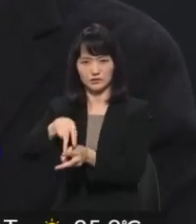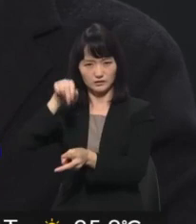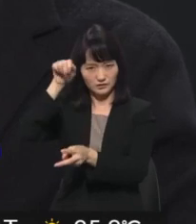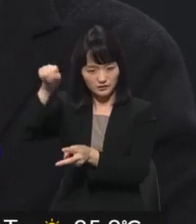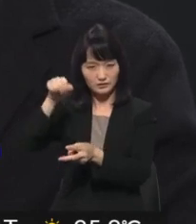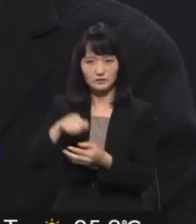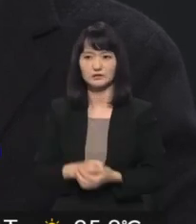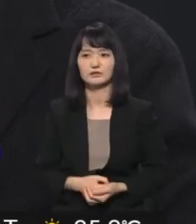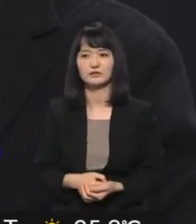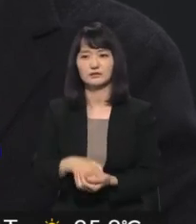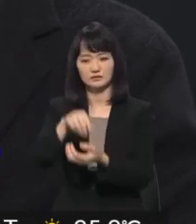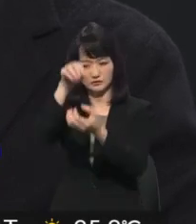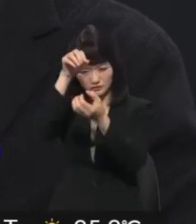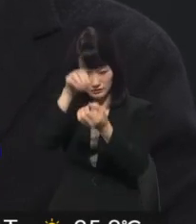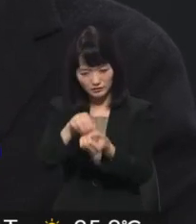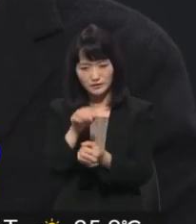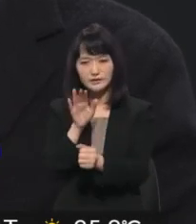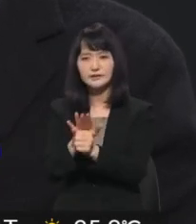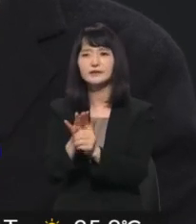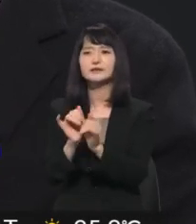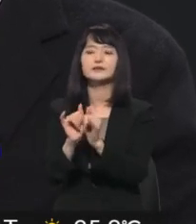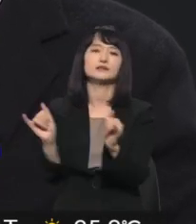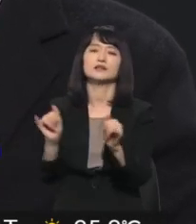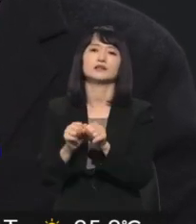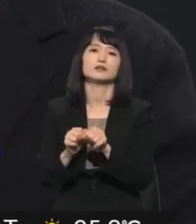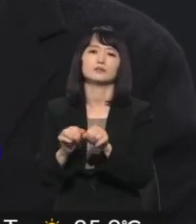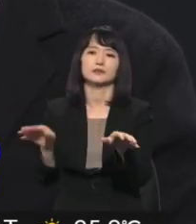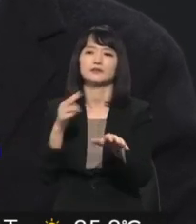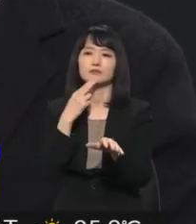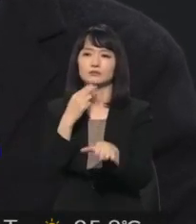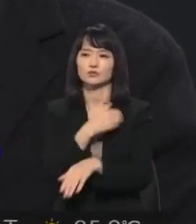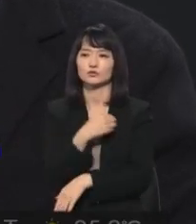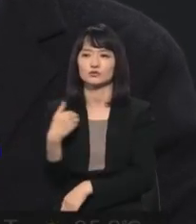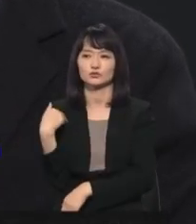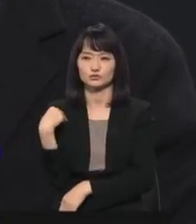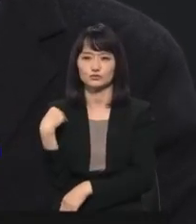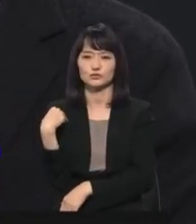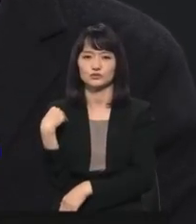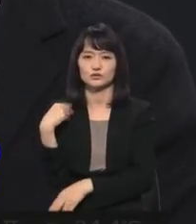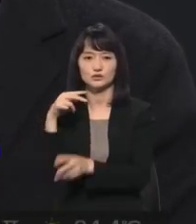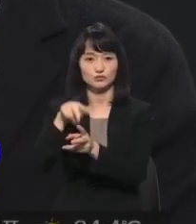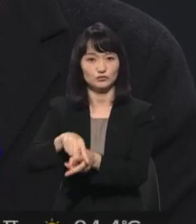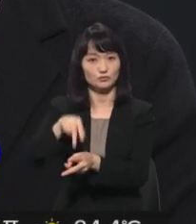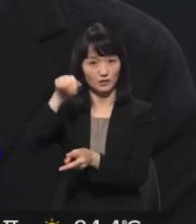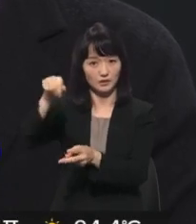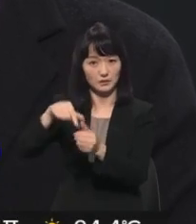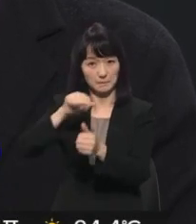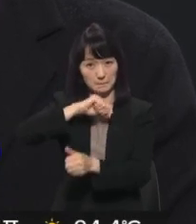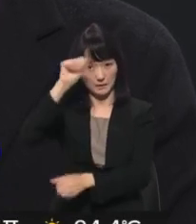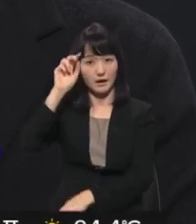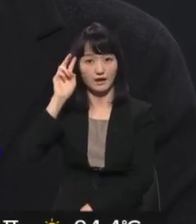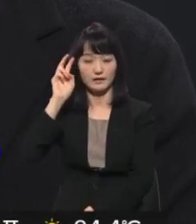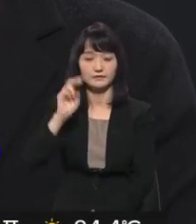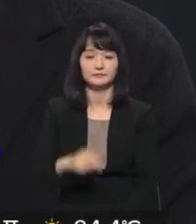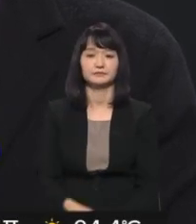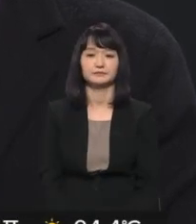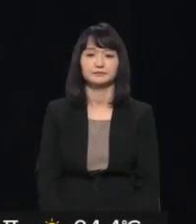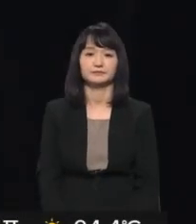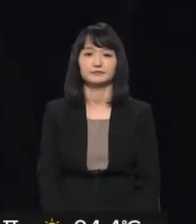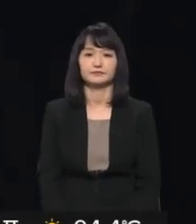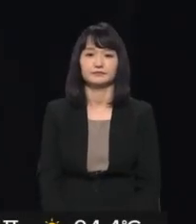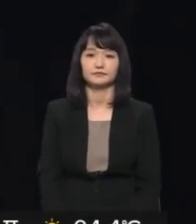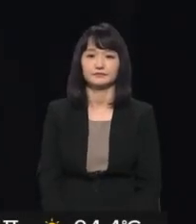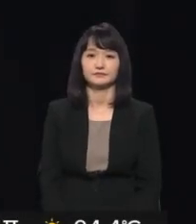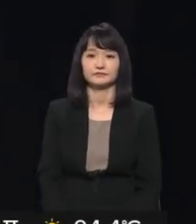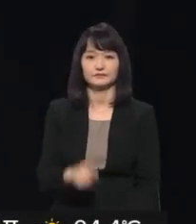지지층 이 분산되지 많으면 충분히 해볼만 하다 이런 계산까지 도 하지 않으셨을까 생각합니다 알겠으나 그럼 이제 이준석 전